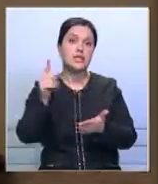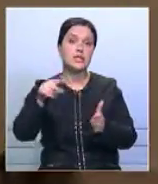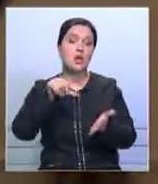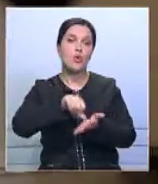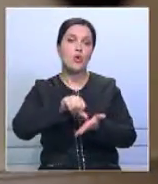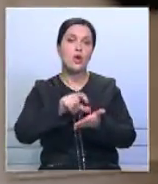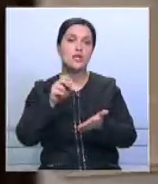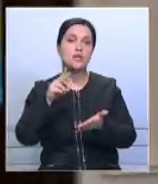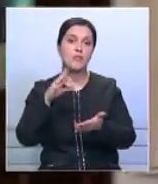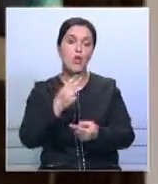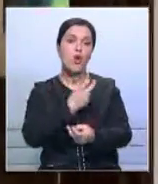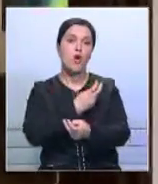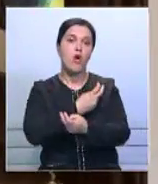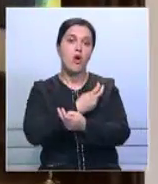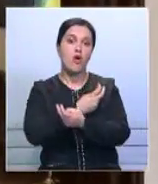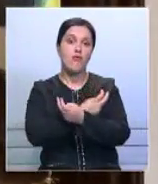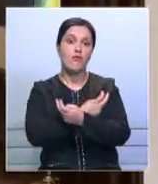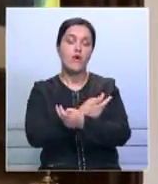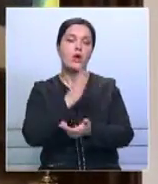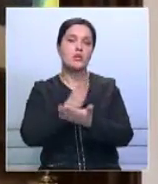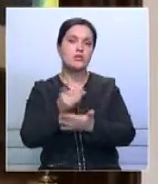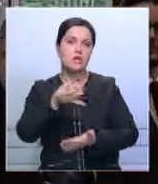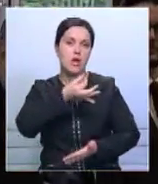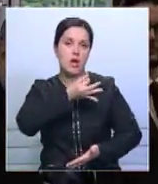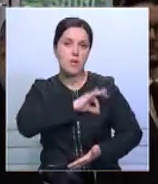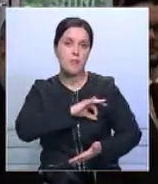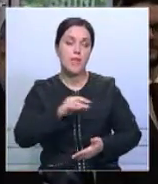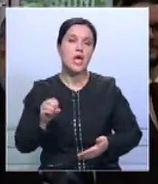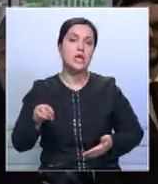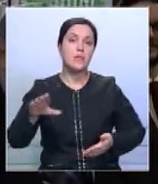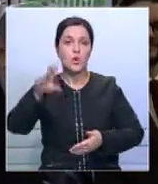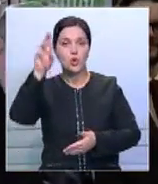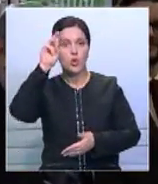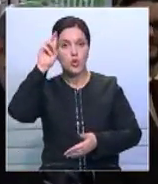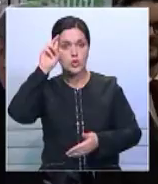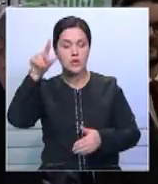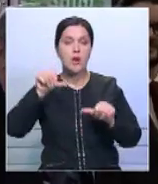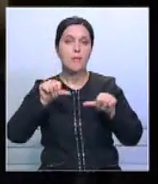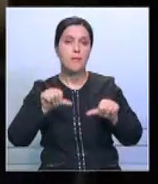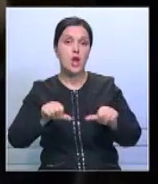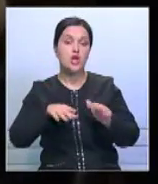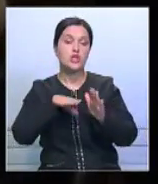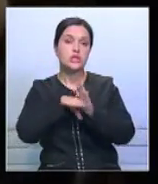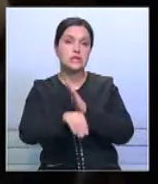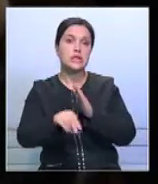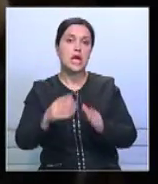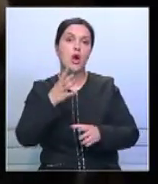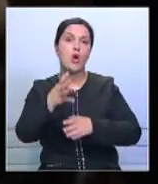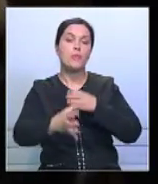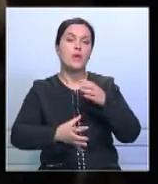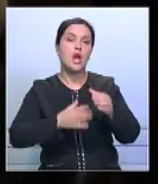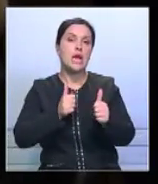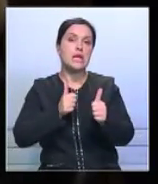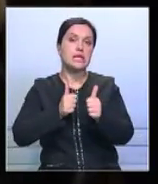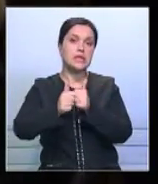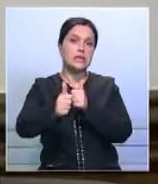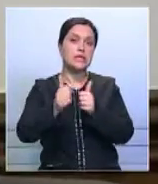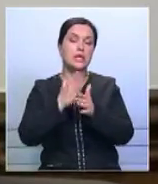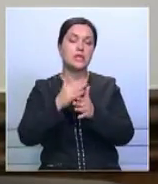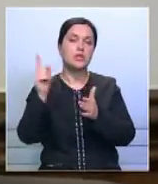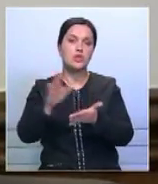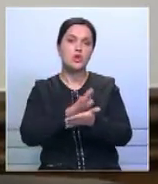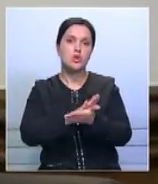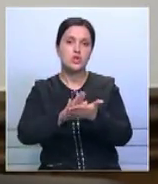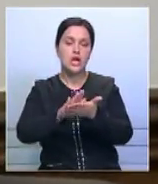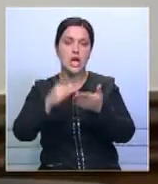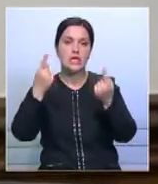стран-участниц «Экспо» Австрия имеет несомненные преимущества. Это европейское государство по праву считается одним из мировых лидеров в области развития